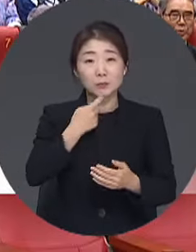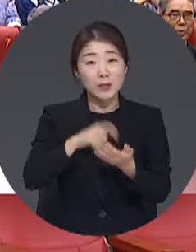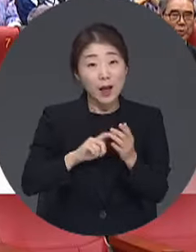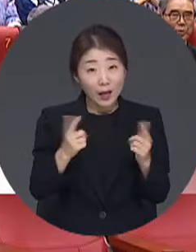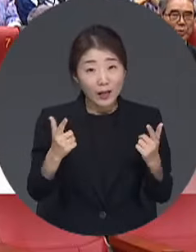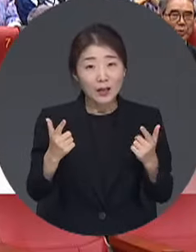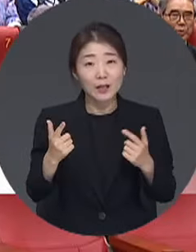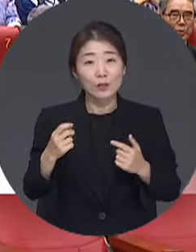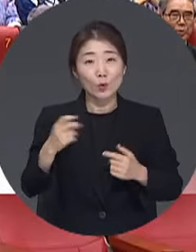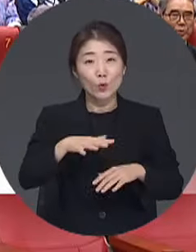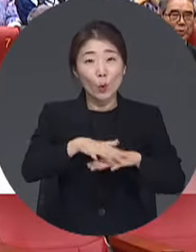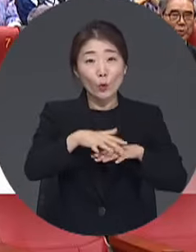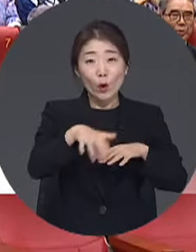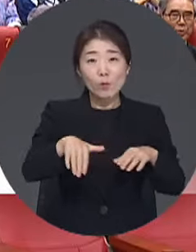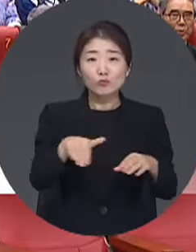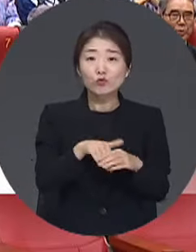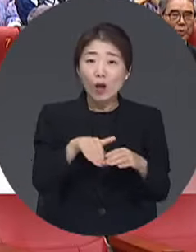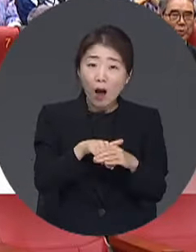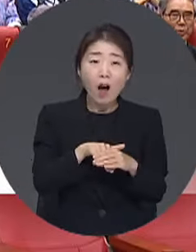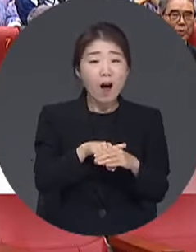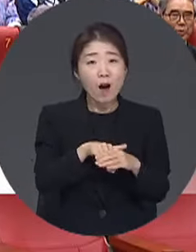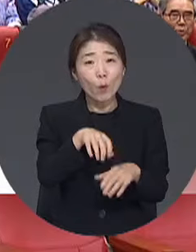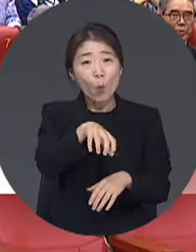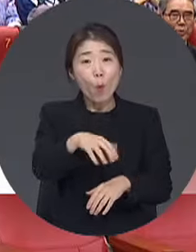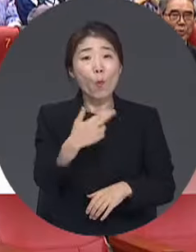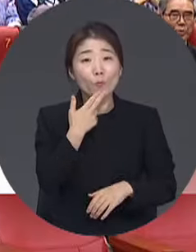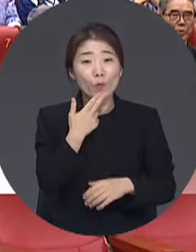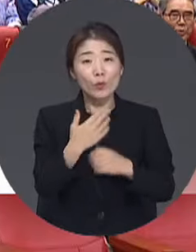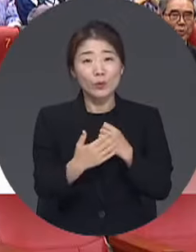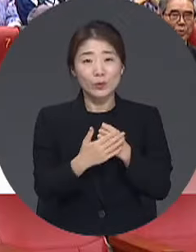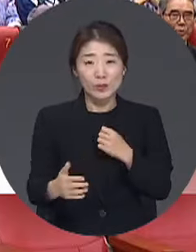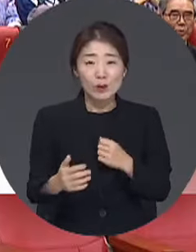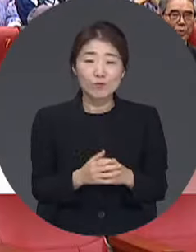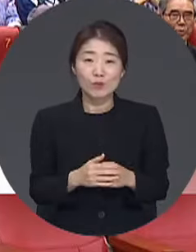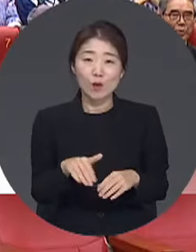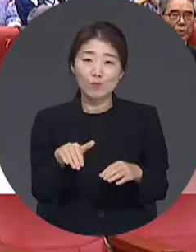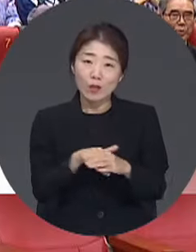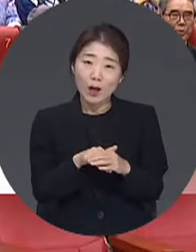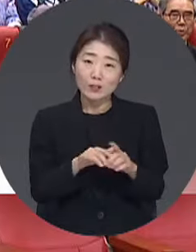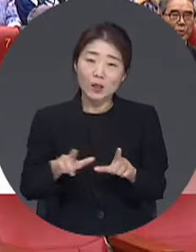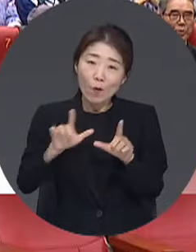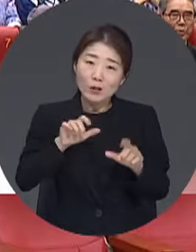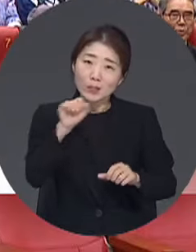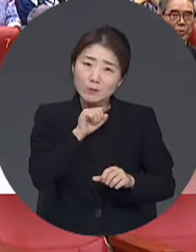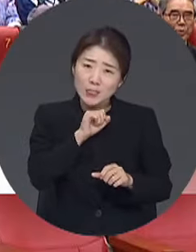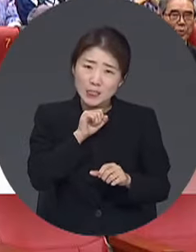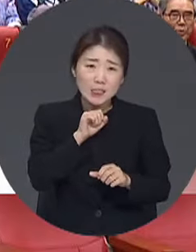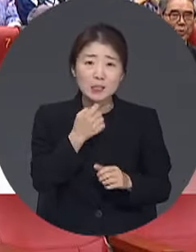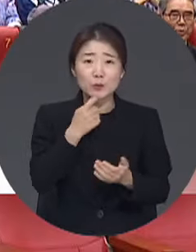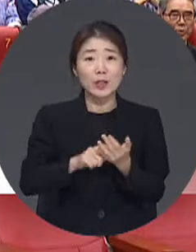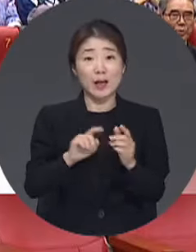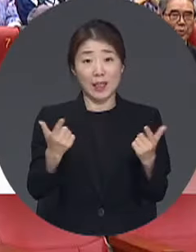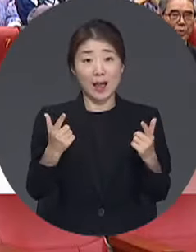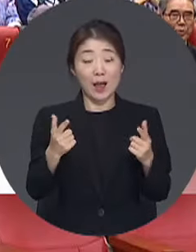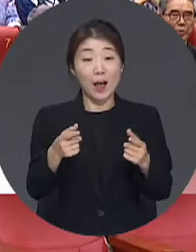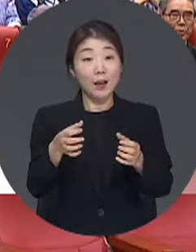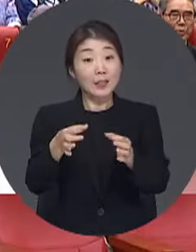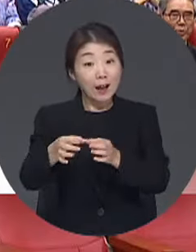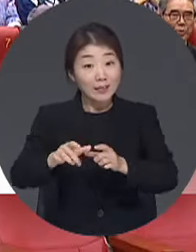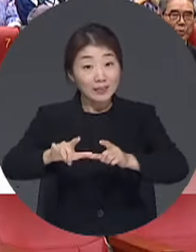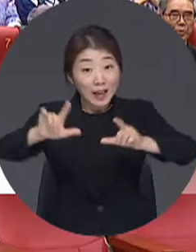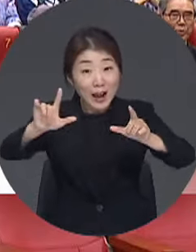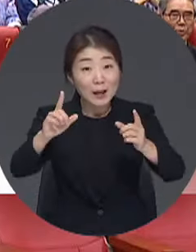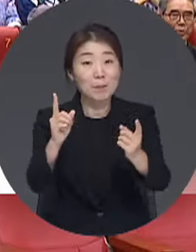농촌의 문화 인프라가 부족해서 어르신들이 문화 생활을 즐기는게 쉽지만은 않은데요 장날에 맞춰 영화도